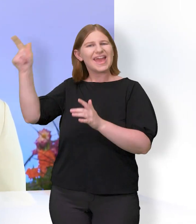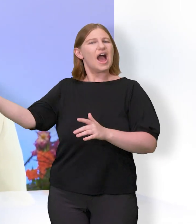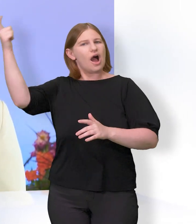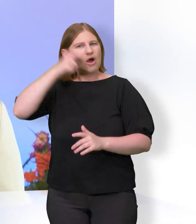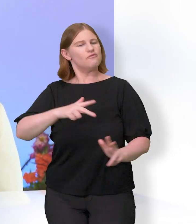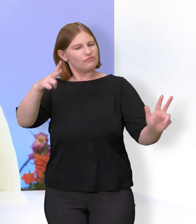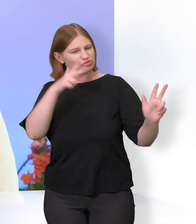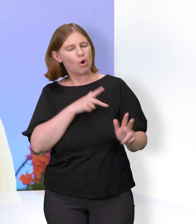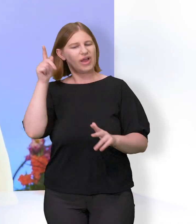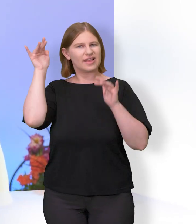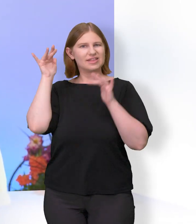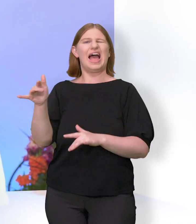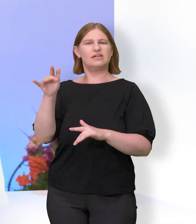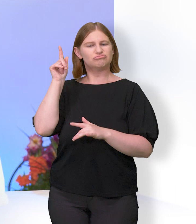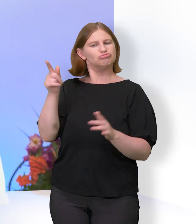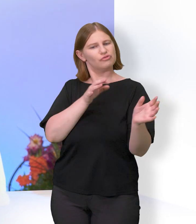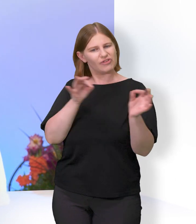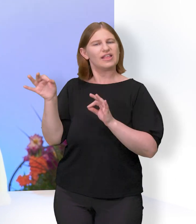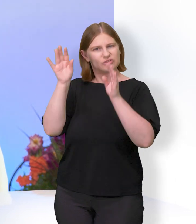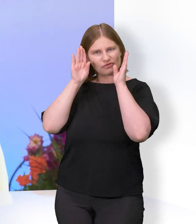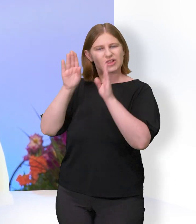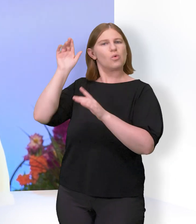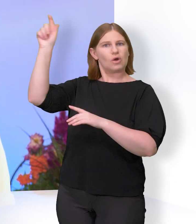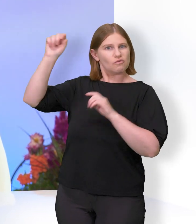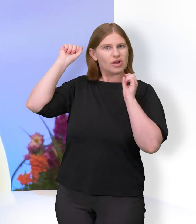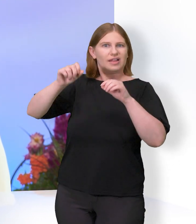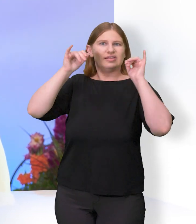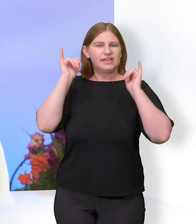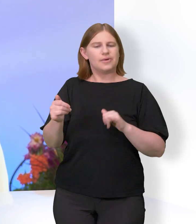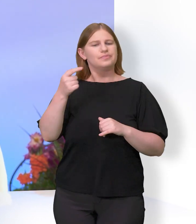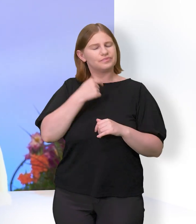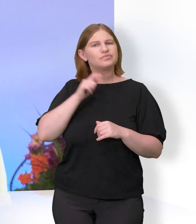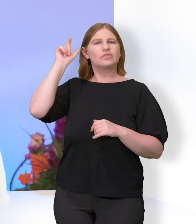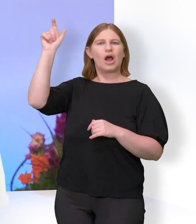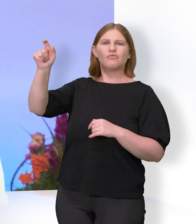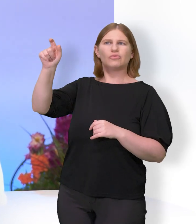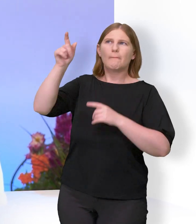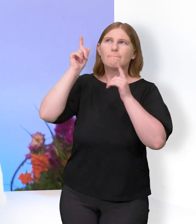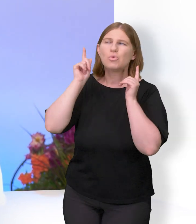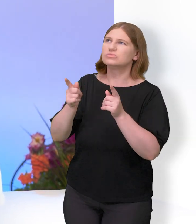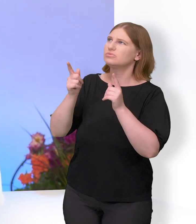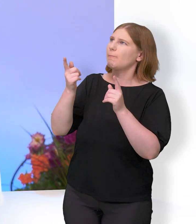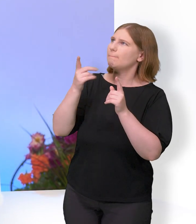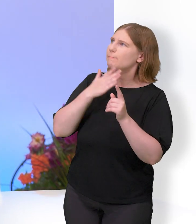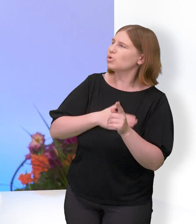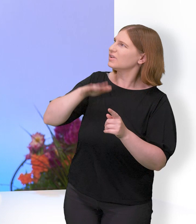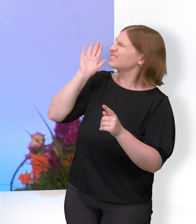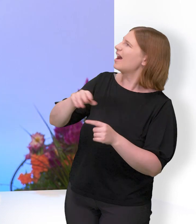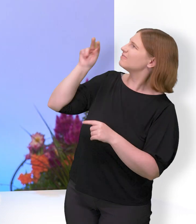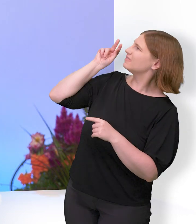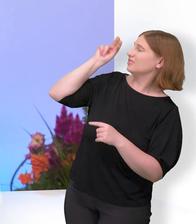hat und auf ihn Verlass ist. Und ich ihn anschauen muss,